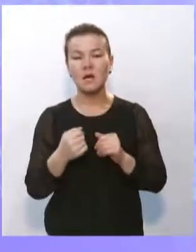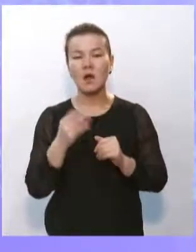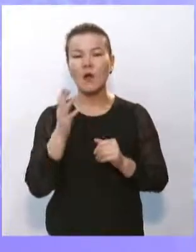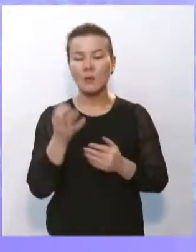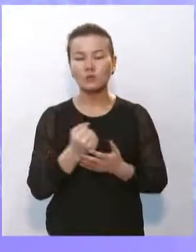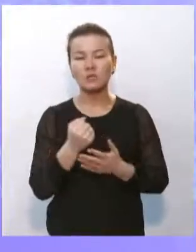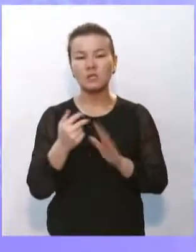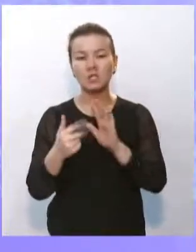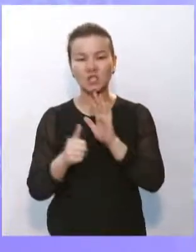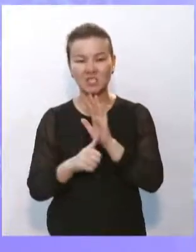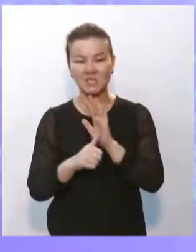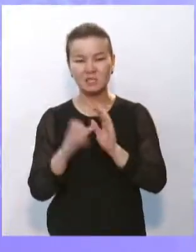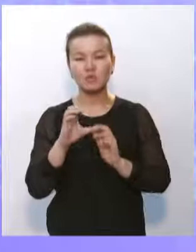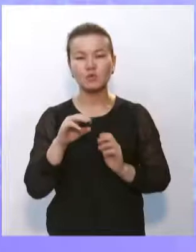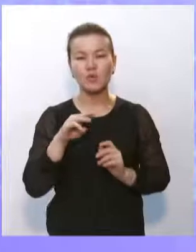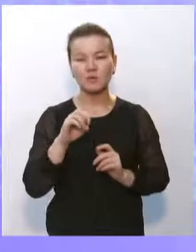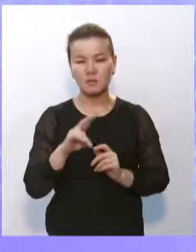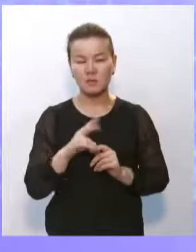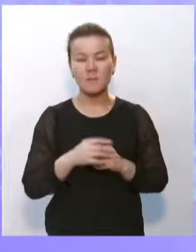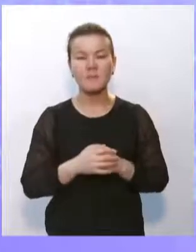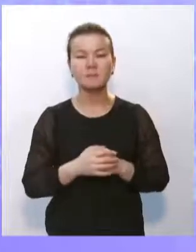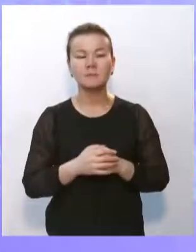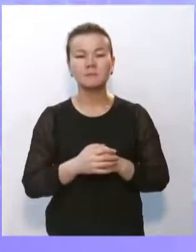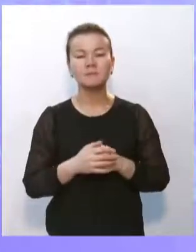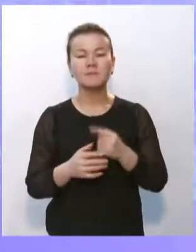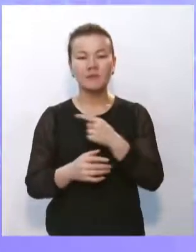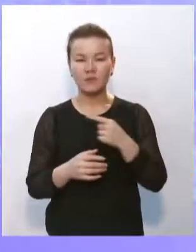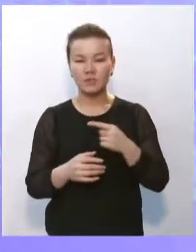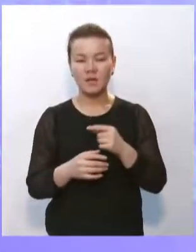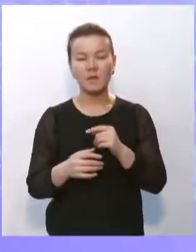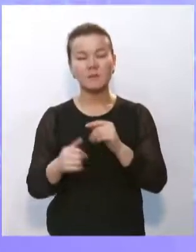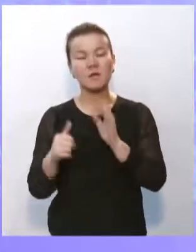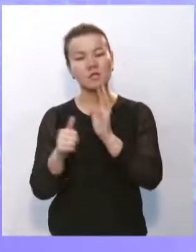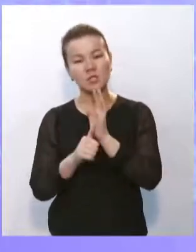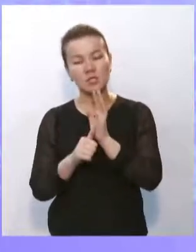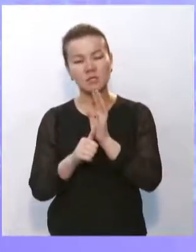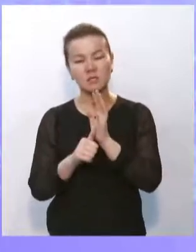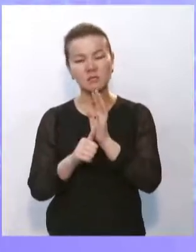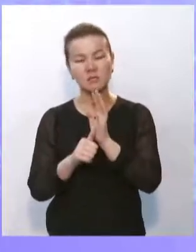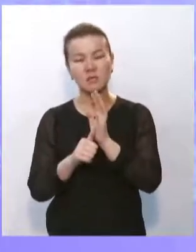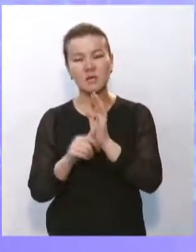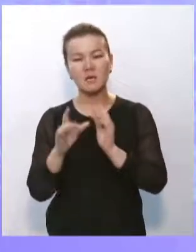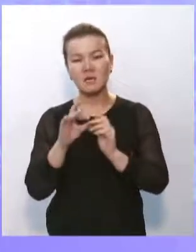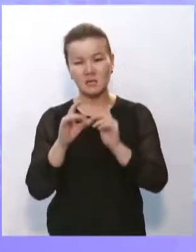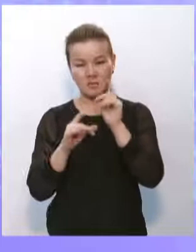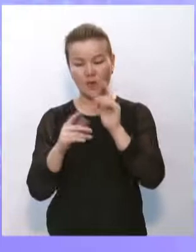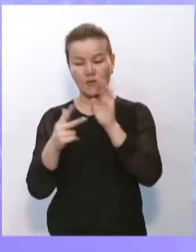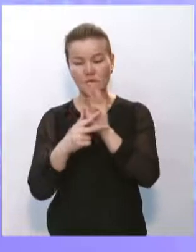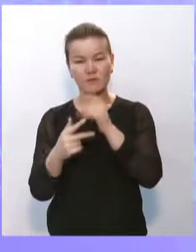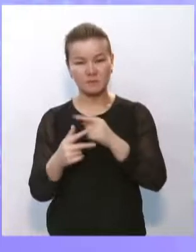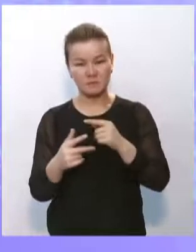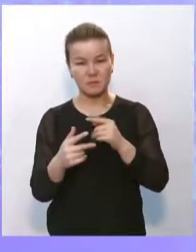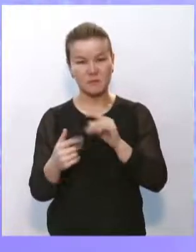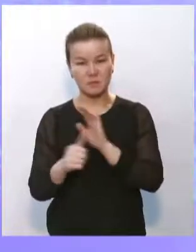шесть сотен вычитаем 6 из 8 получаем